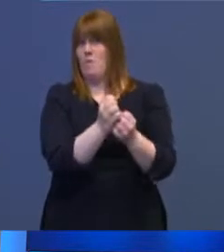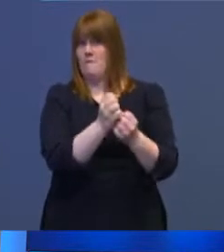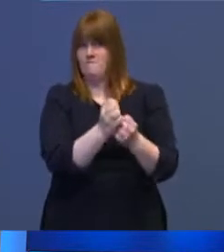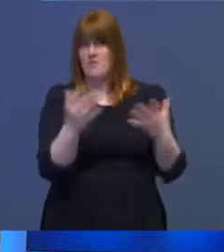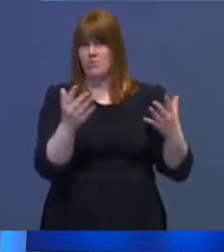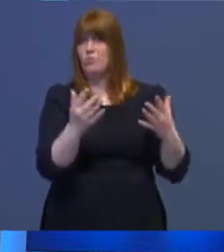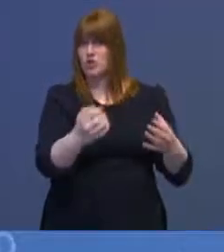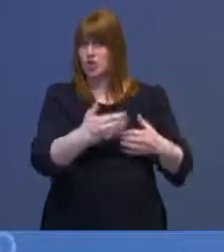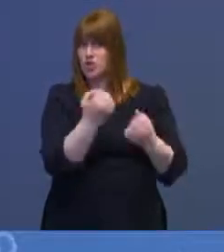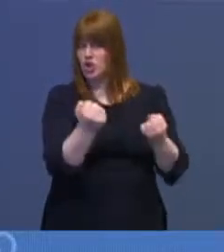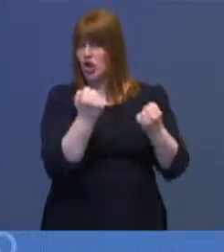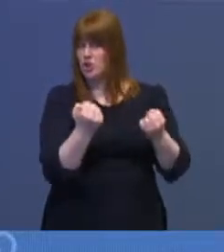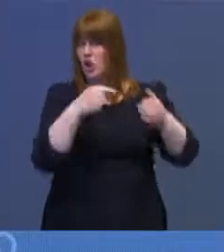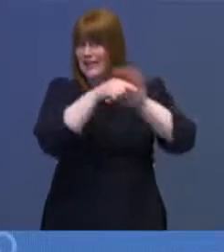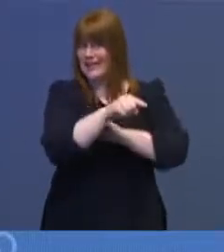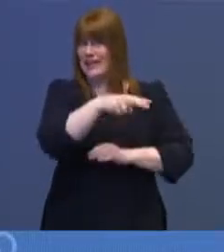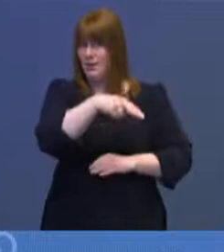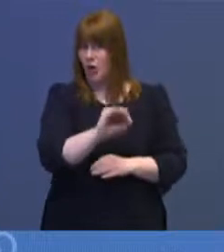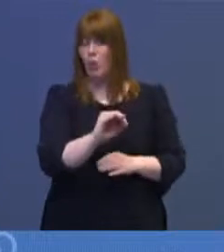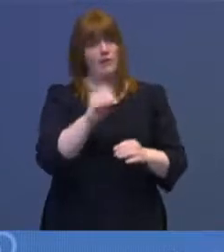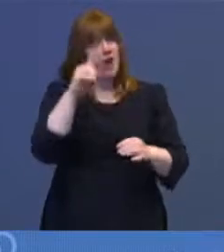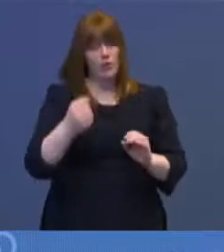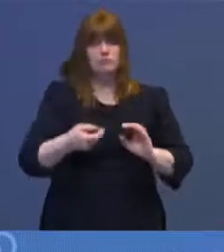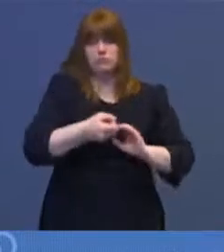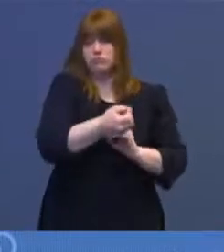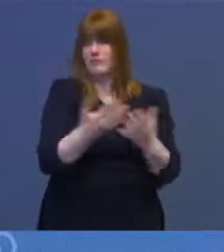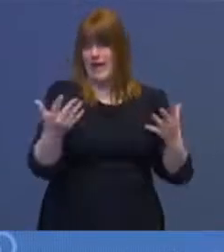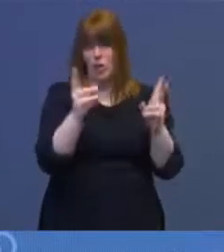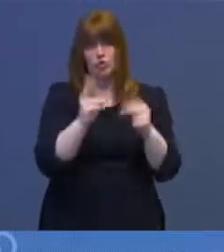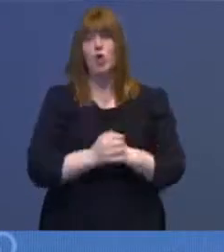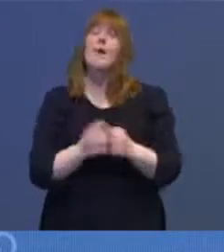skulle bli spørsmål om det. Men det som viktig nå å få sagt det at fram mot